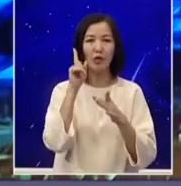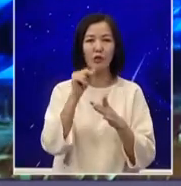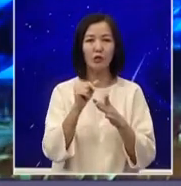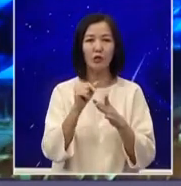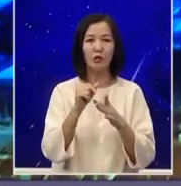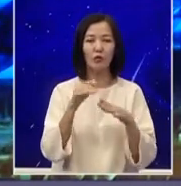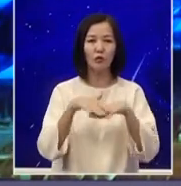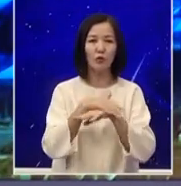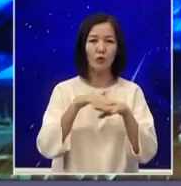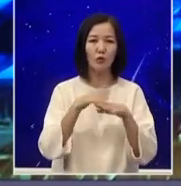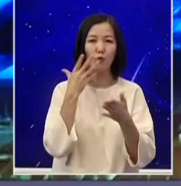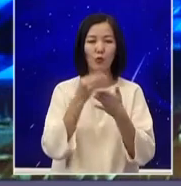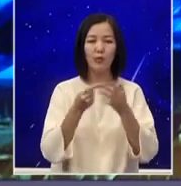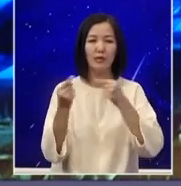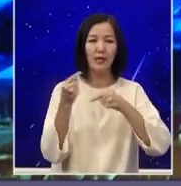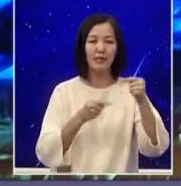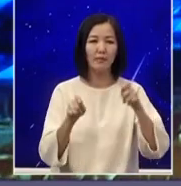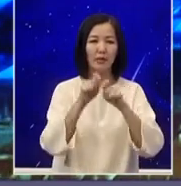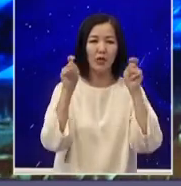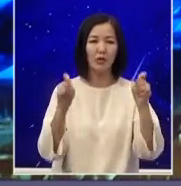100-ге жуық тұрғын өз ісін бастаған.